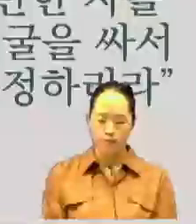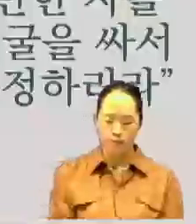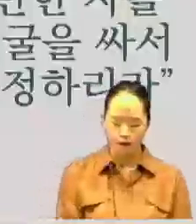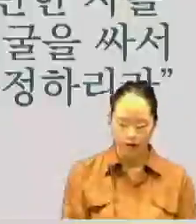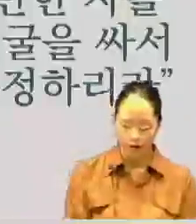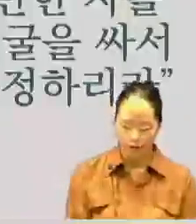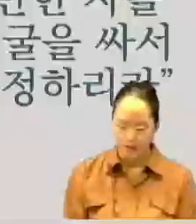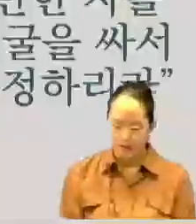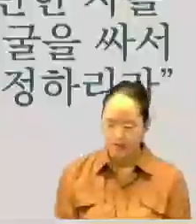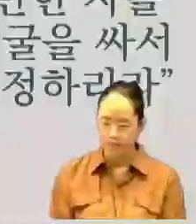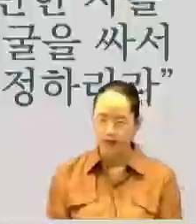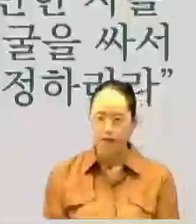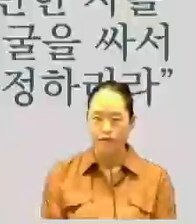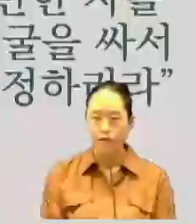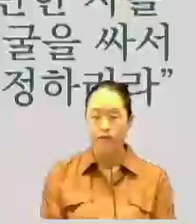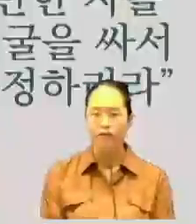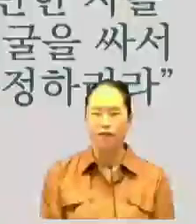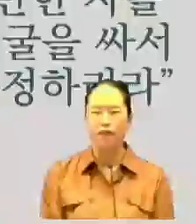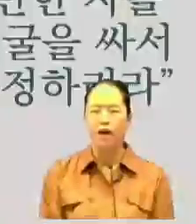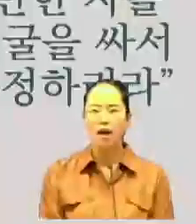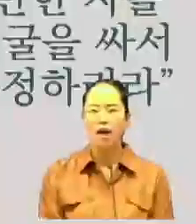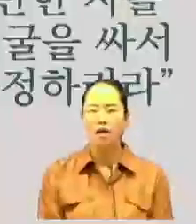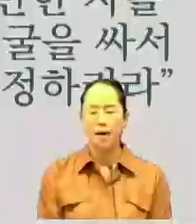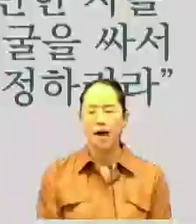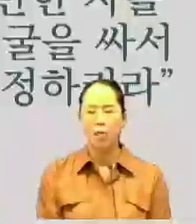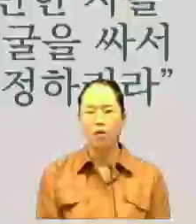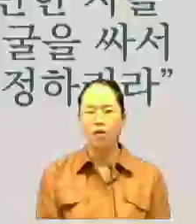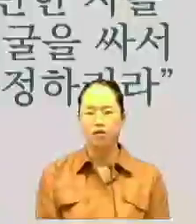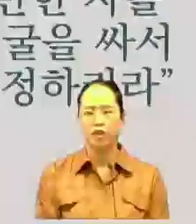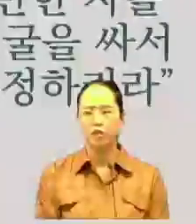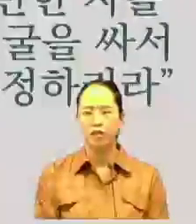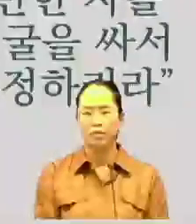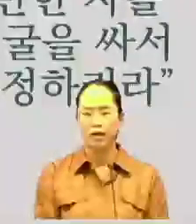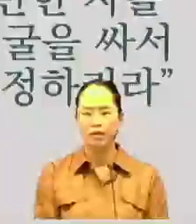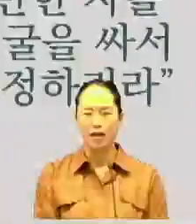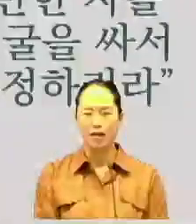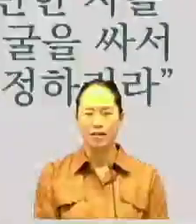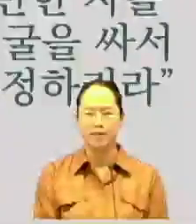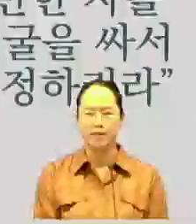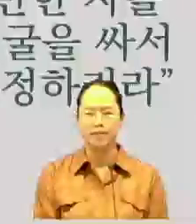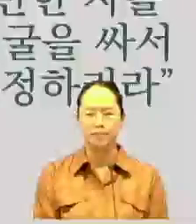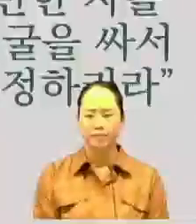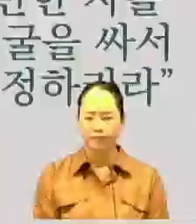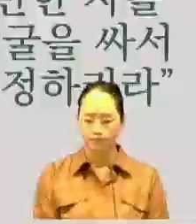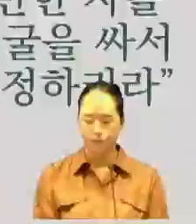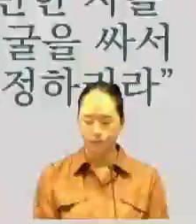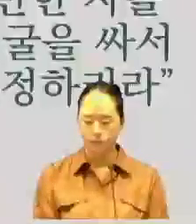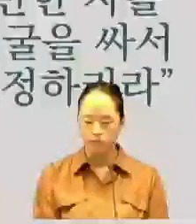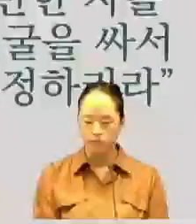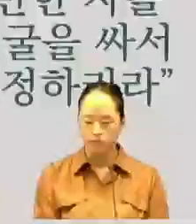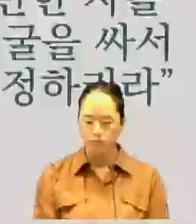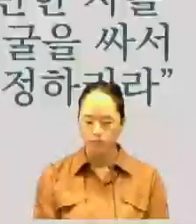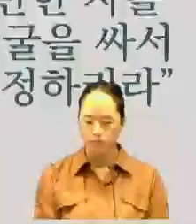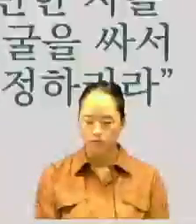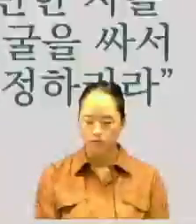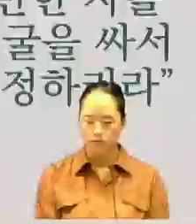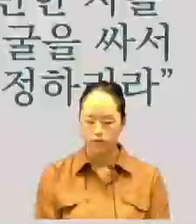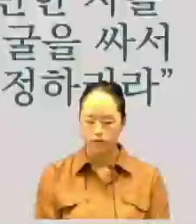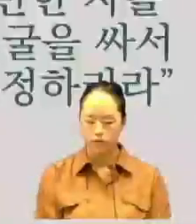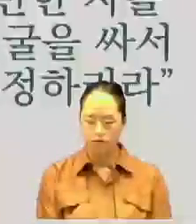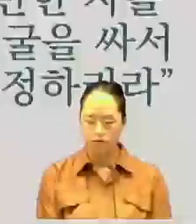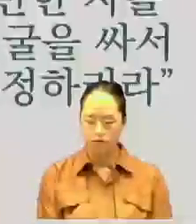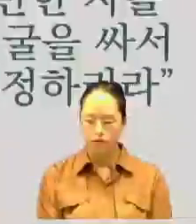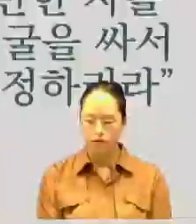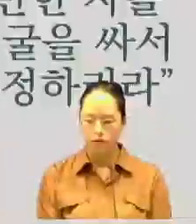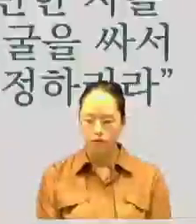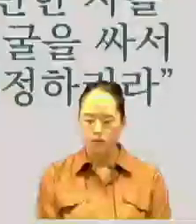们。如果你要是给你一个权利让你来审判我们周围的人的话，会有